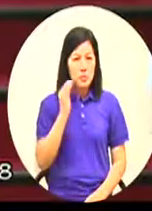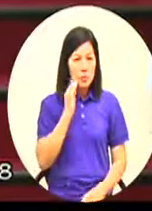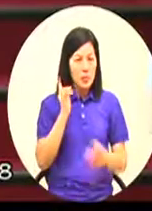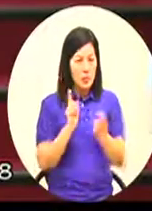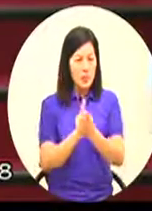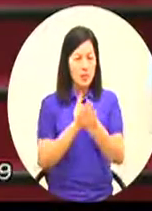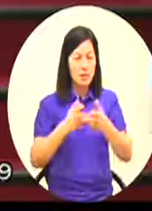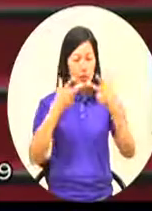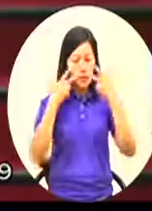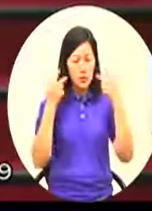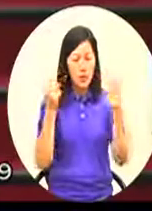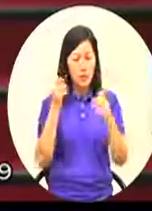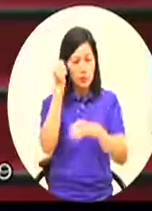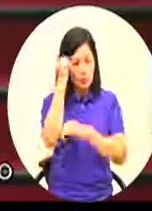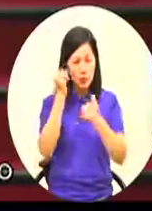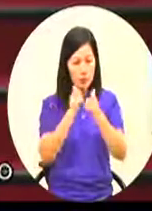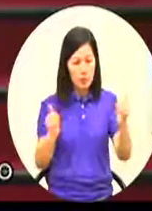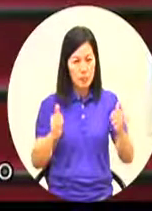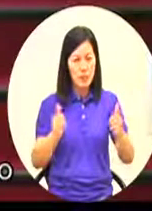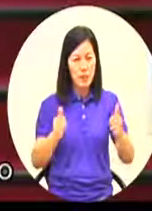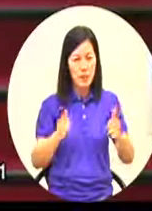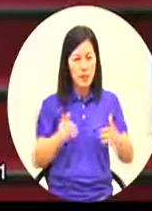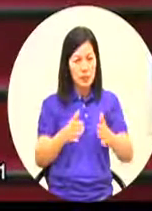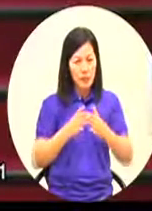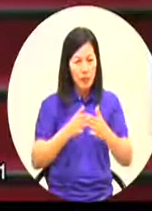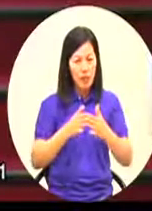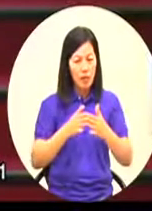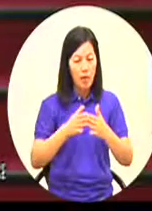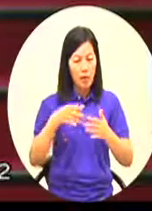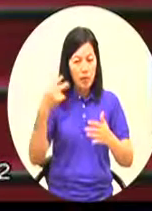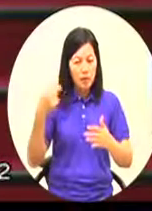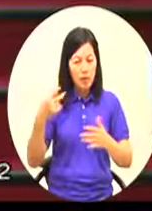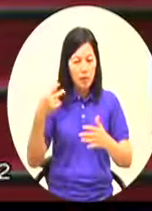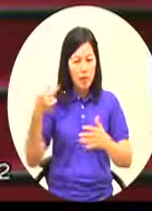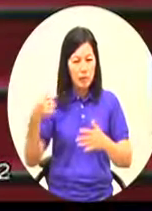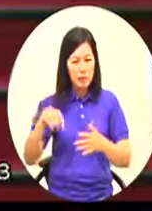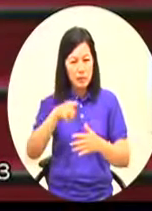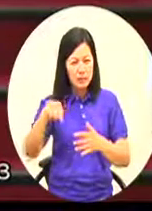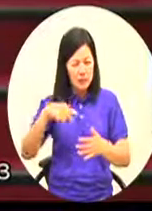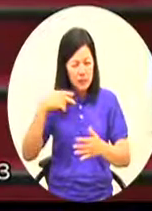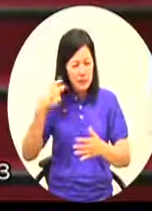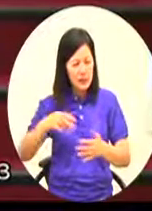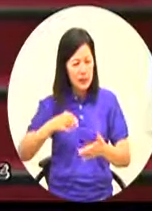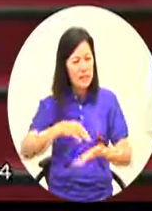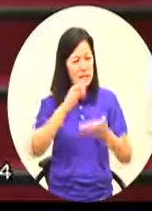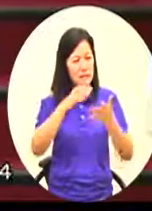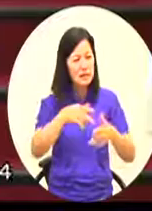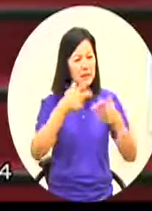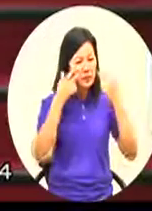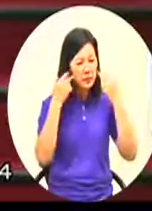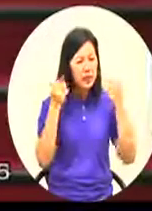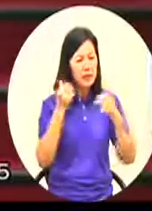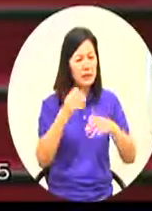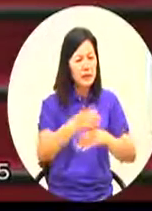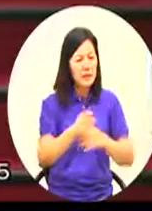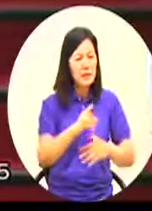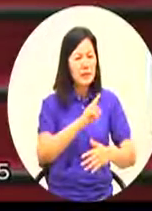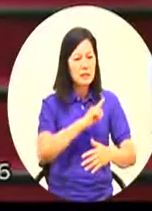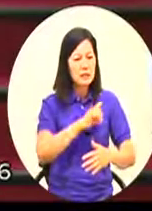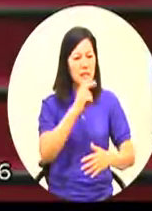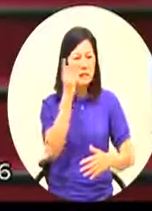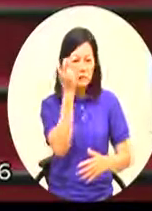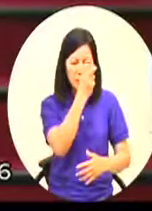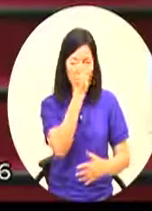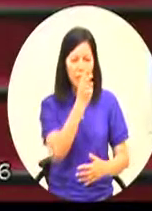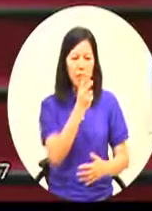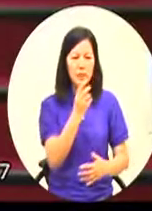乡需要的时候，能不能不要再提说，因为你们原乡已经自治了，所以我